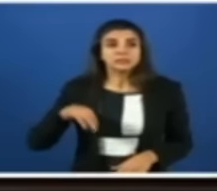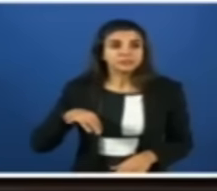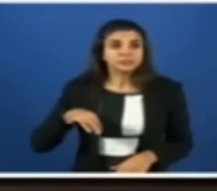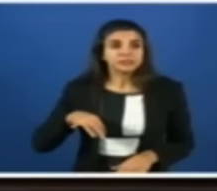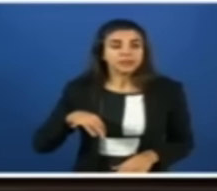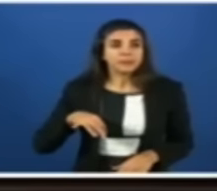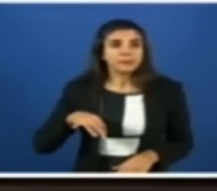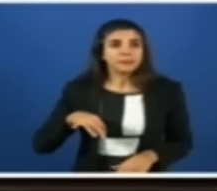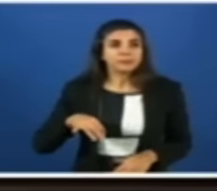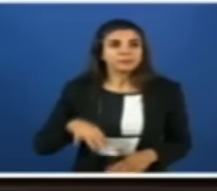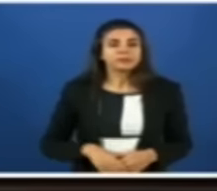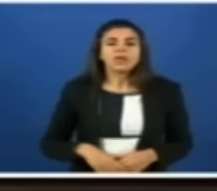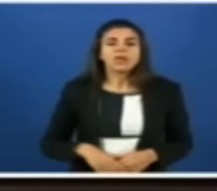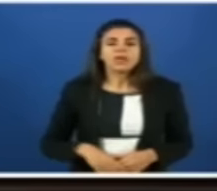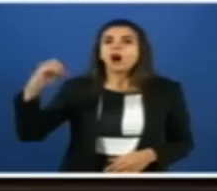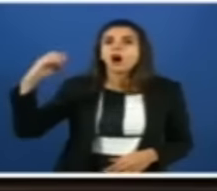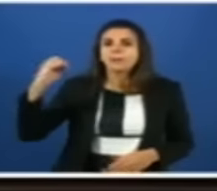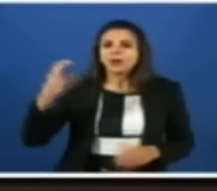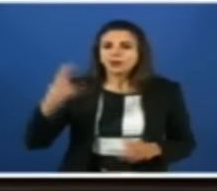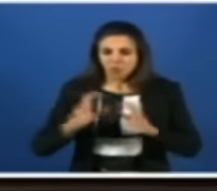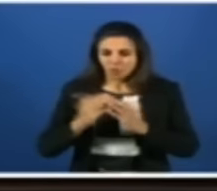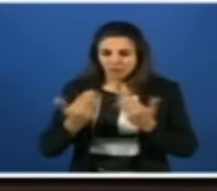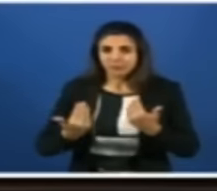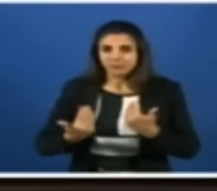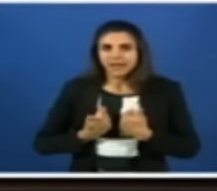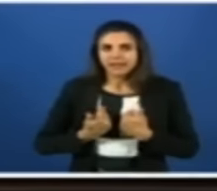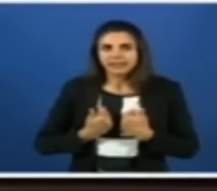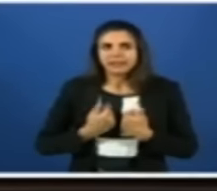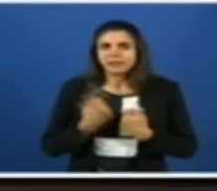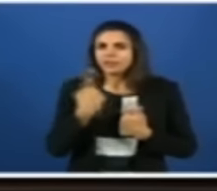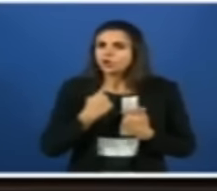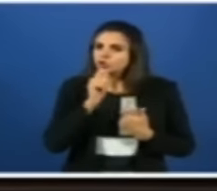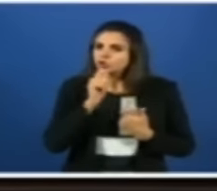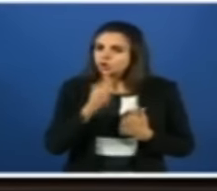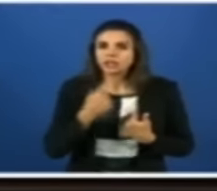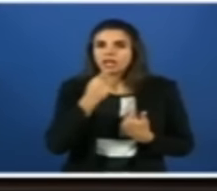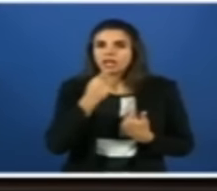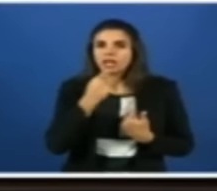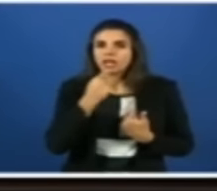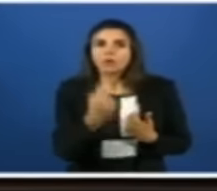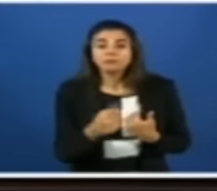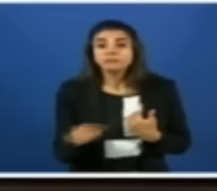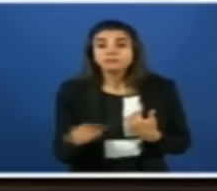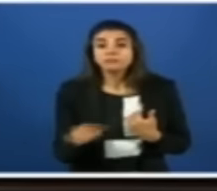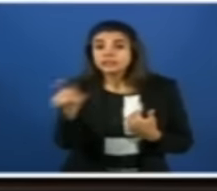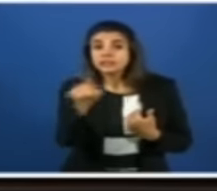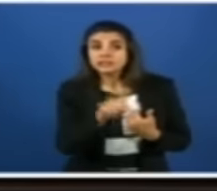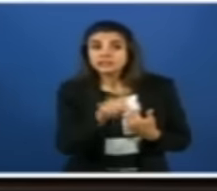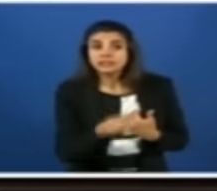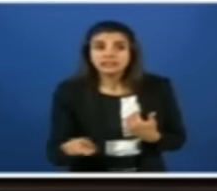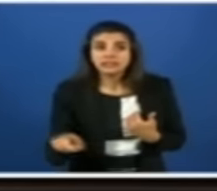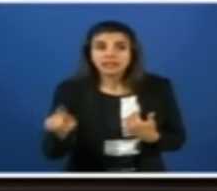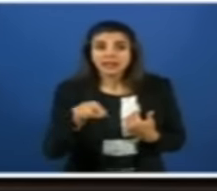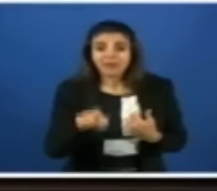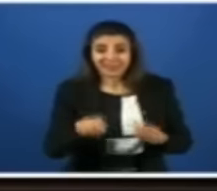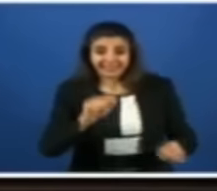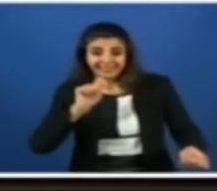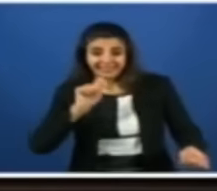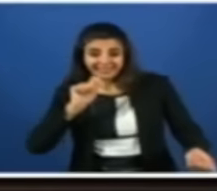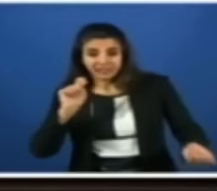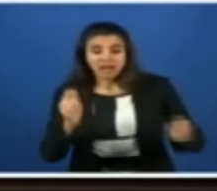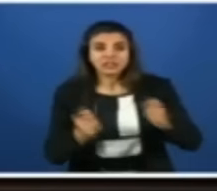Buradan AK Parti grubu olarak şu sözü de veriyorum. Siz bu